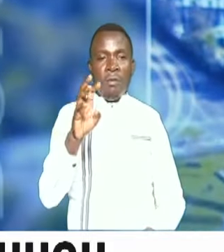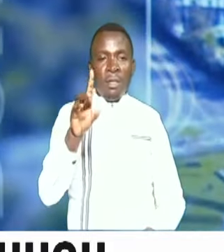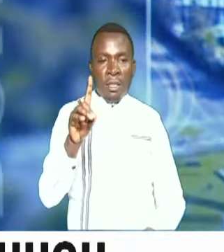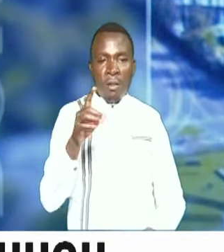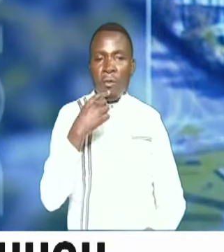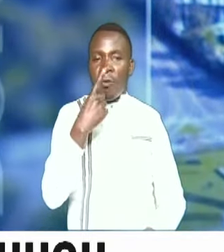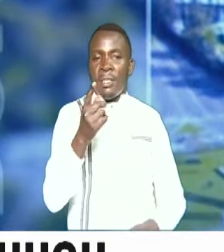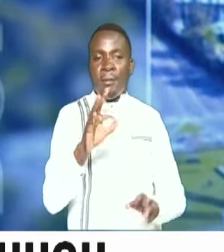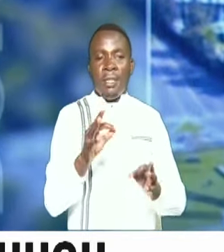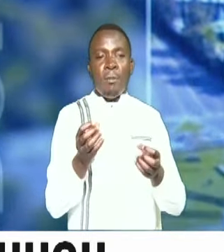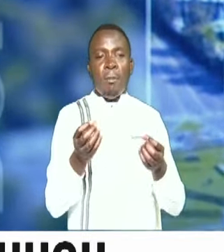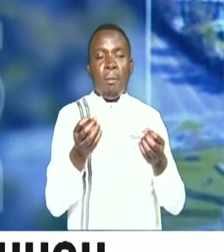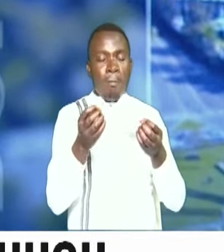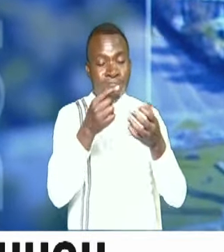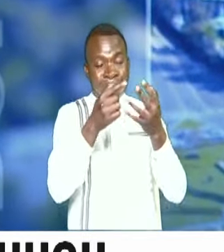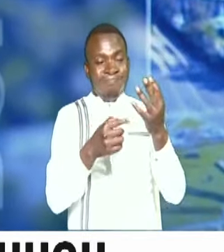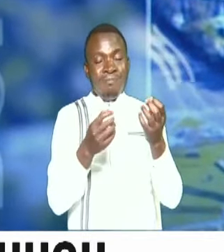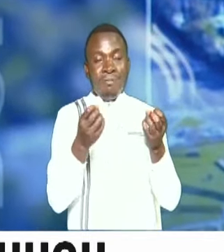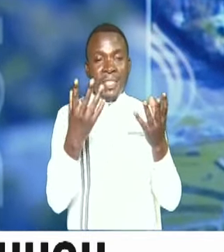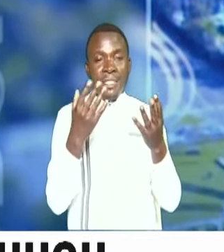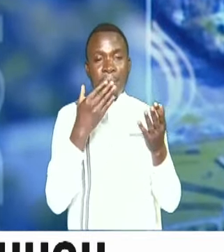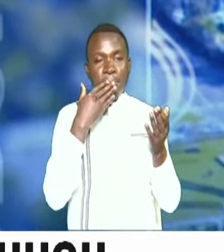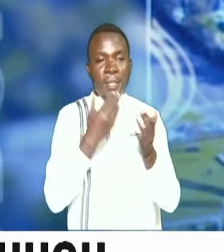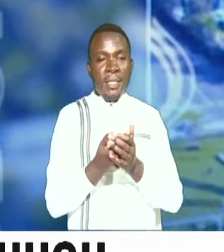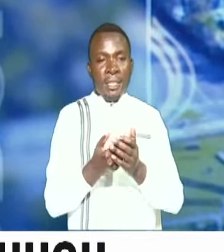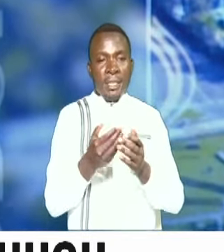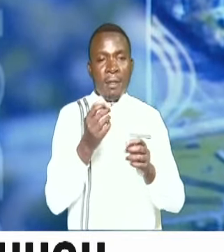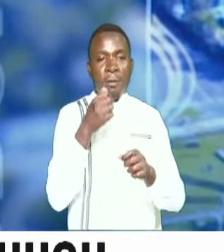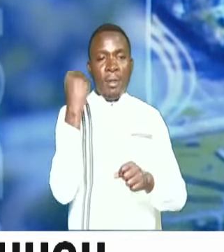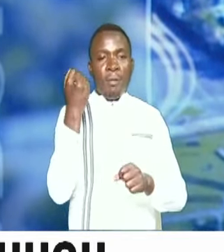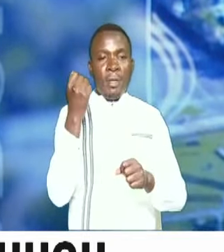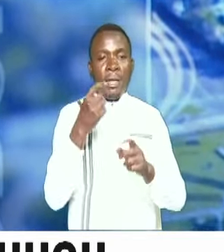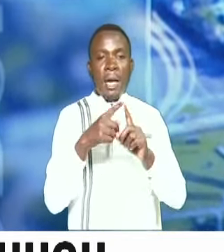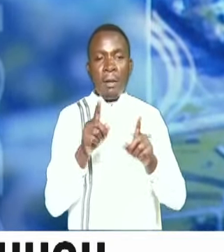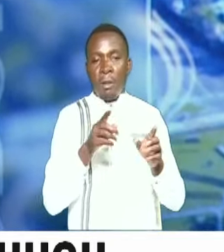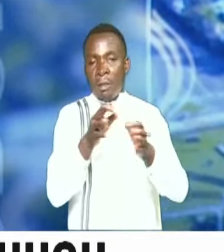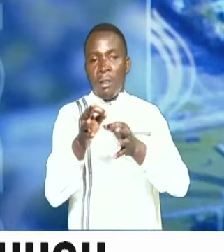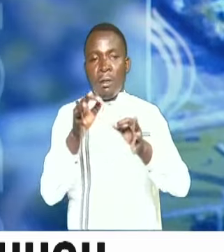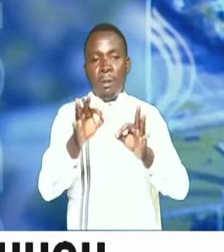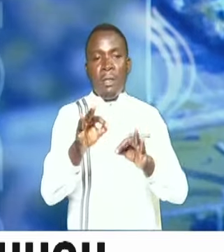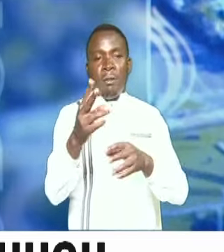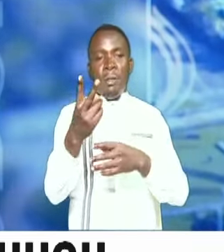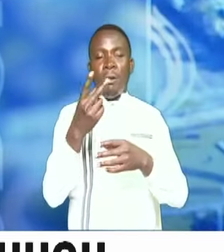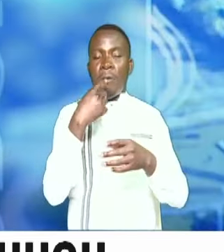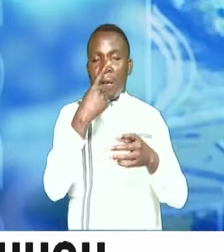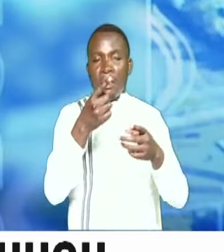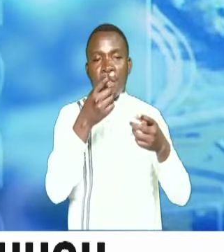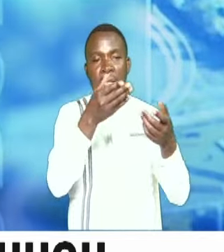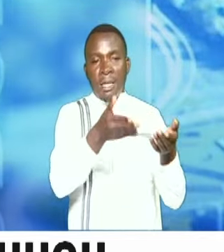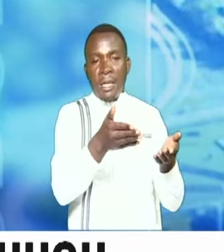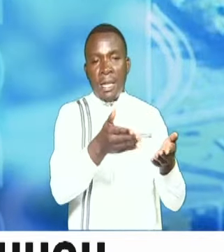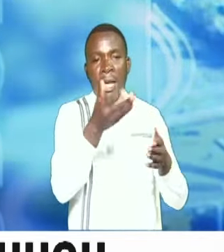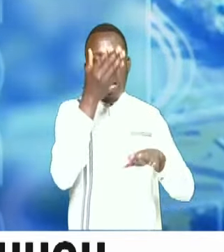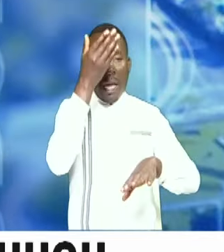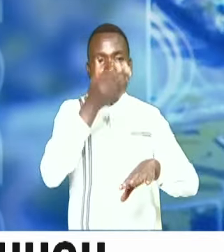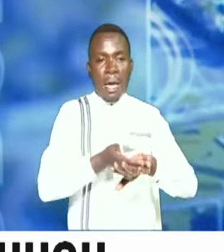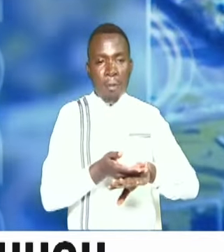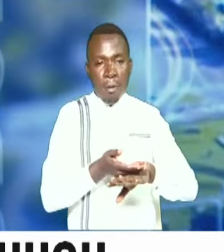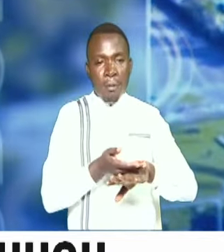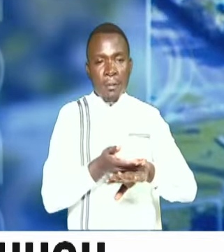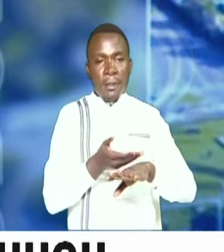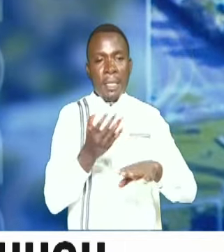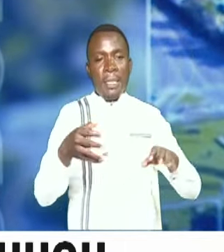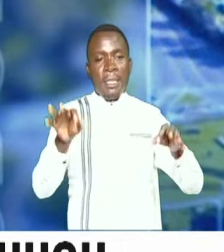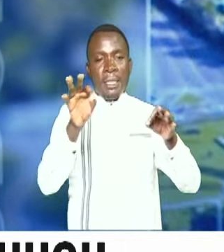ibintu byinshi kandi byiza ariko binakomeye, reka ngaruke kuri bibiri. Uragira uti hari amabuye na kwita